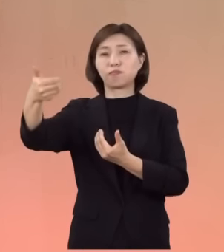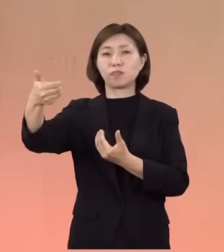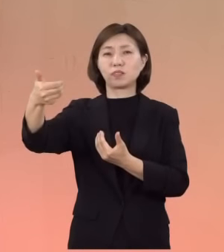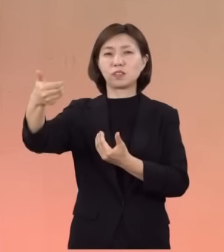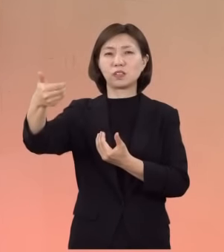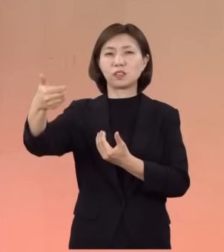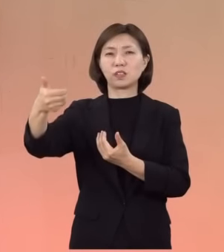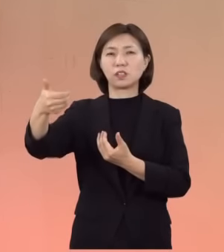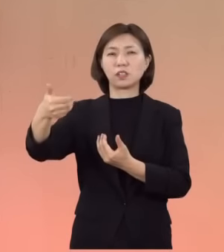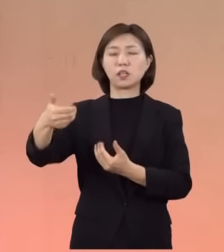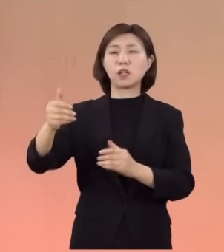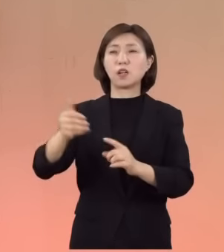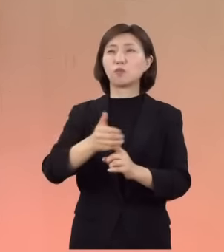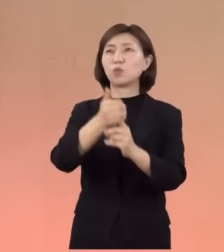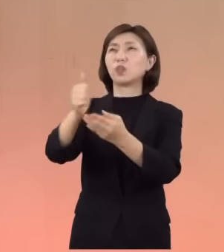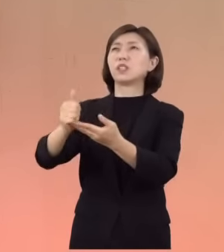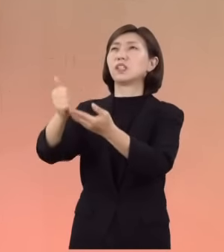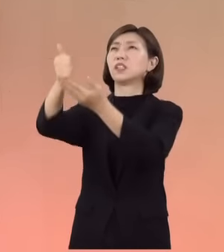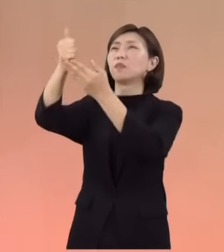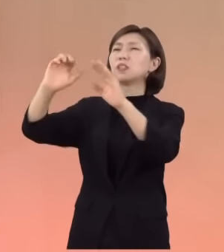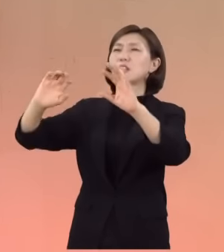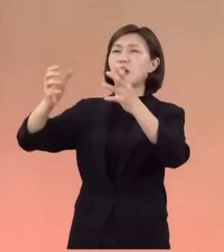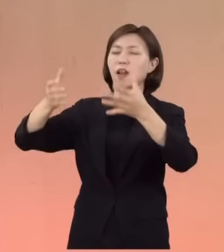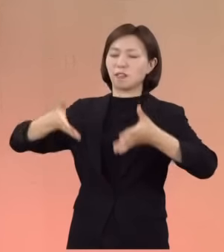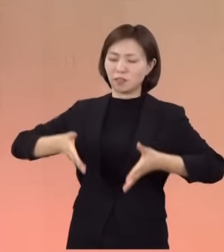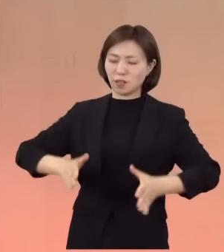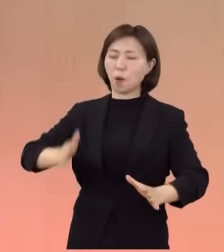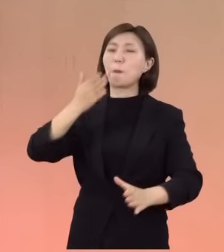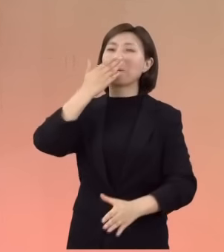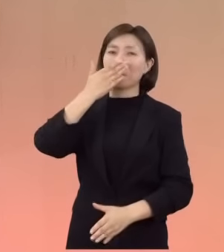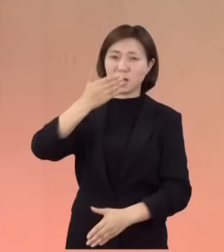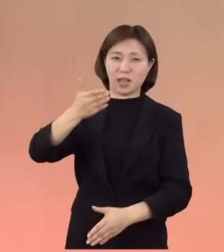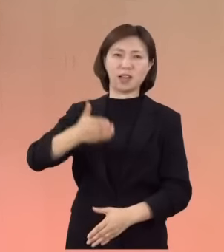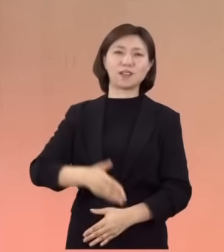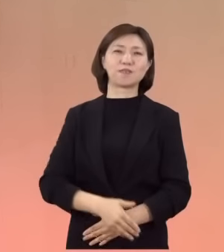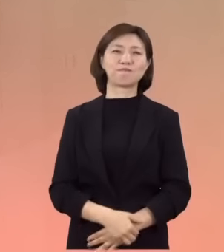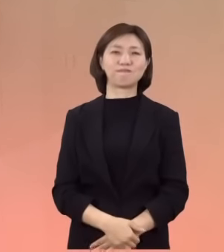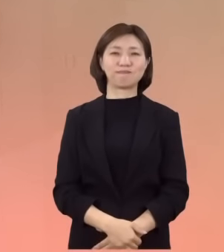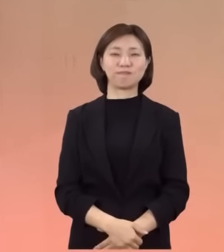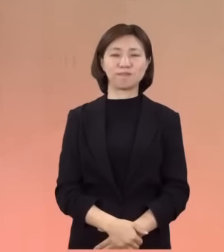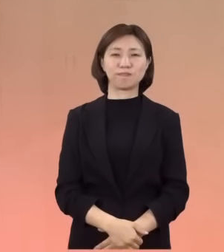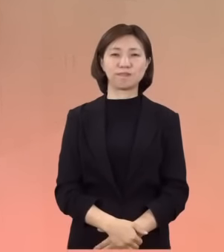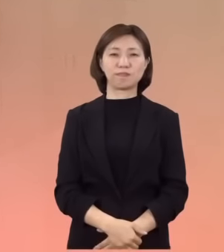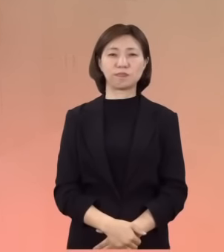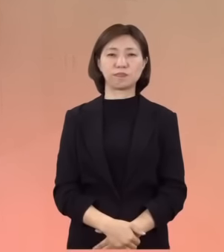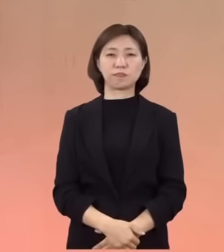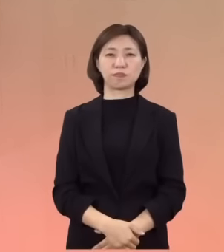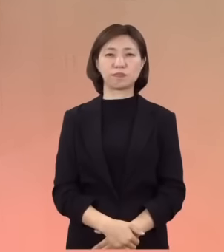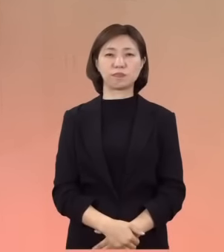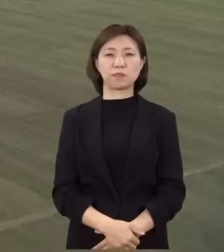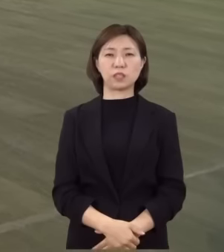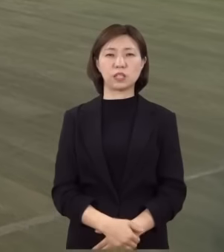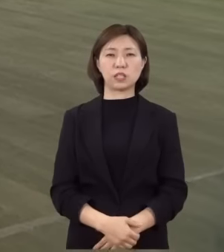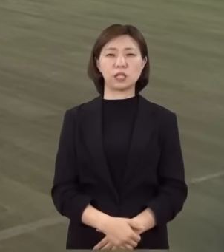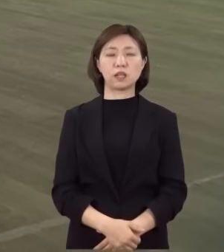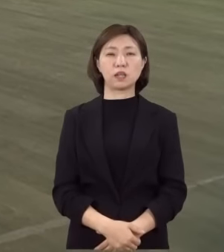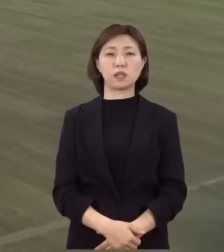극락에 생하게 될 것입니다 반드시 극락세계 태어날 수 있을